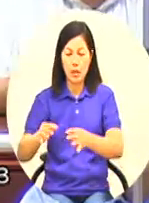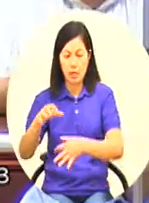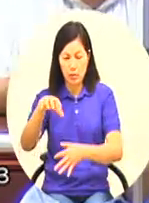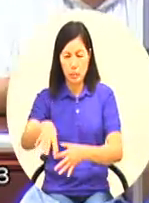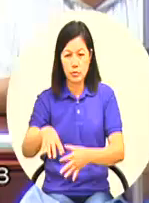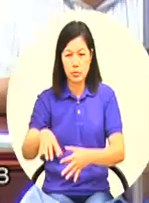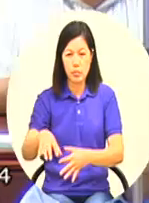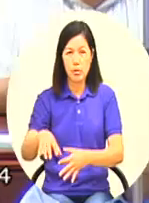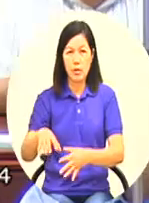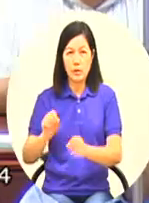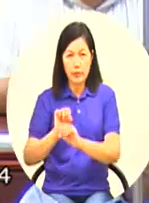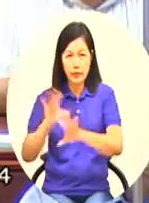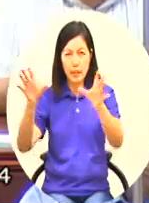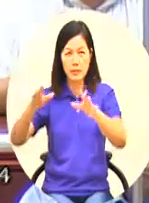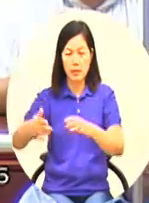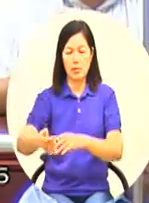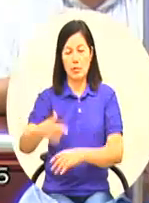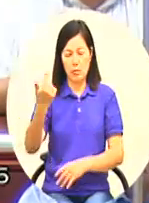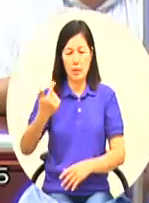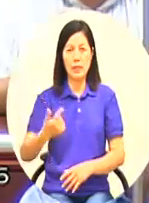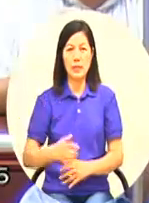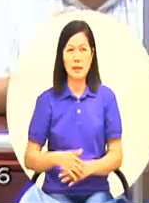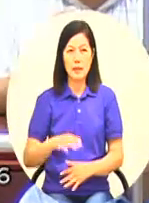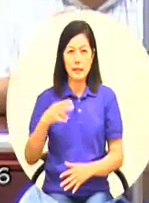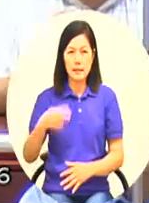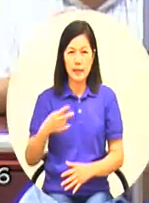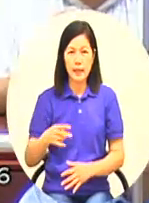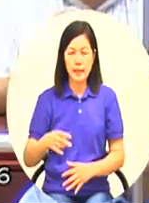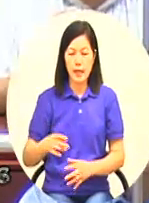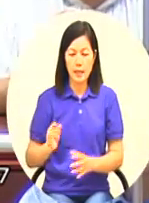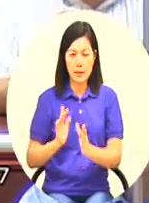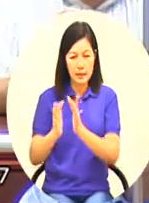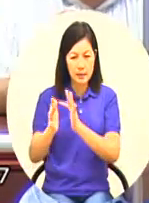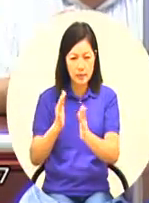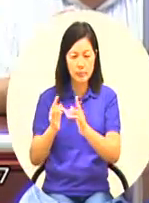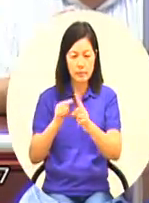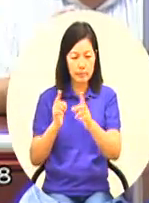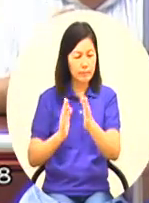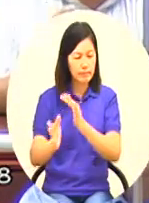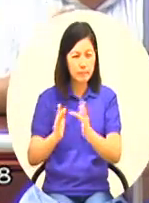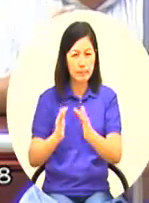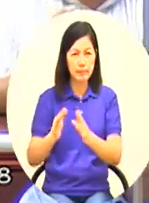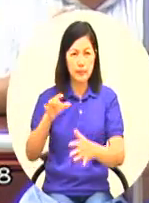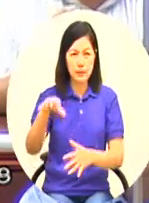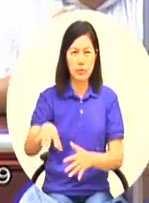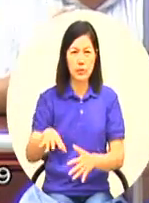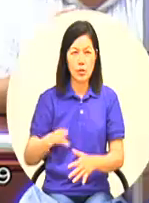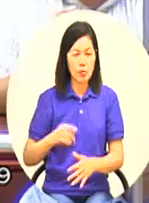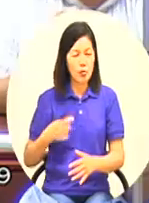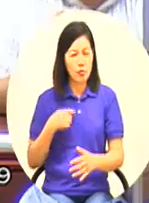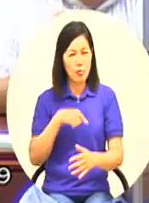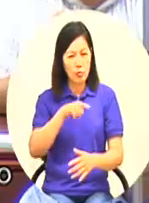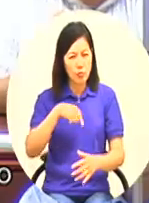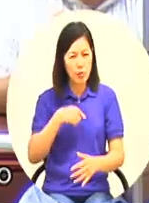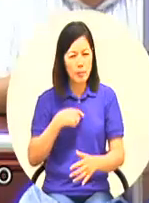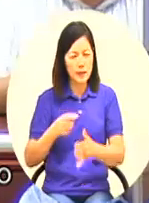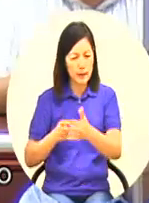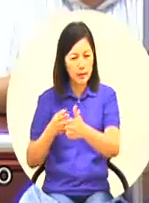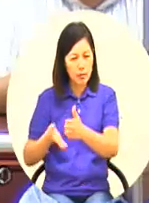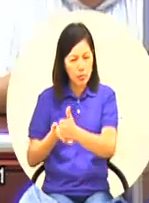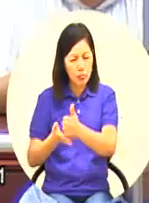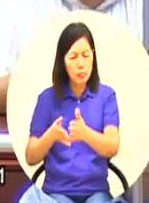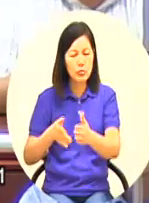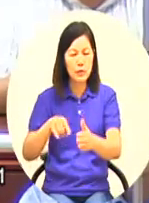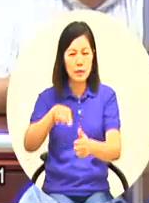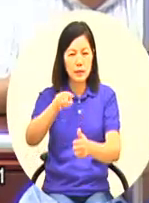紧。基本上它是一个比较繁荣的地点，所以基本上关系比较不鼓励说，在商业区